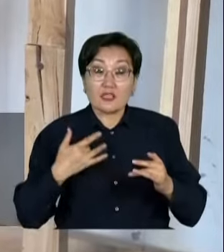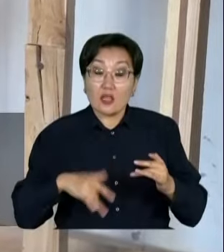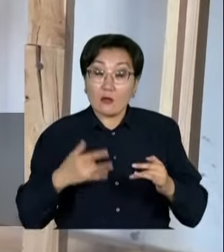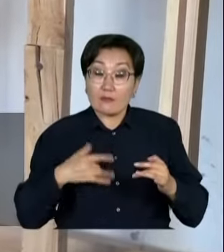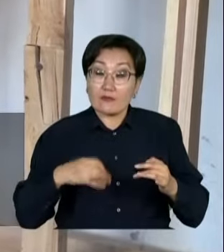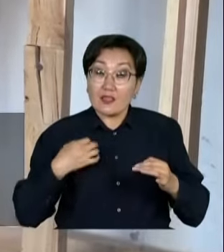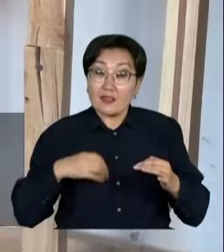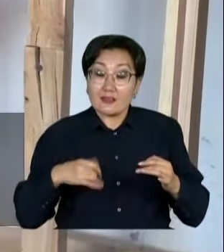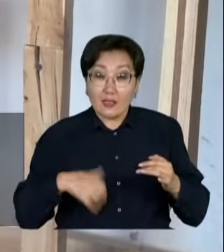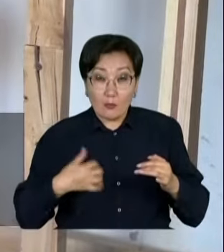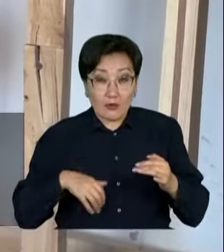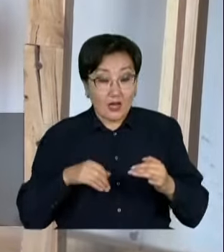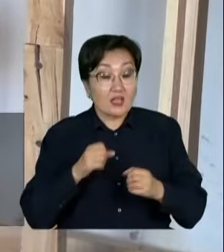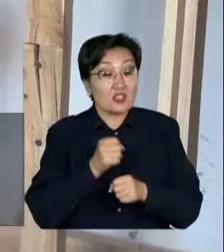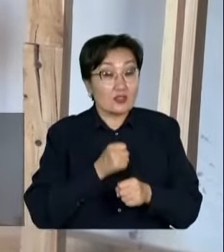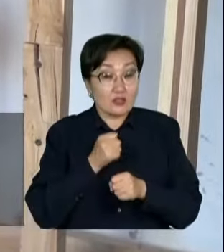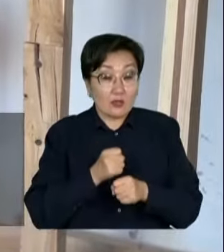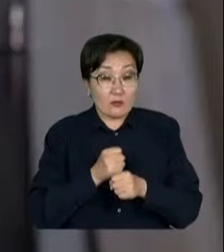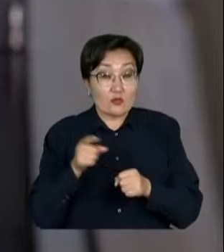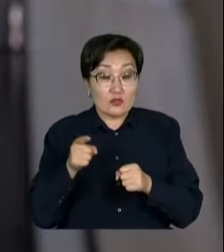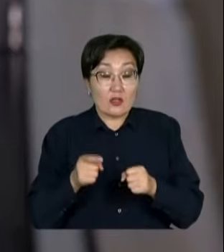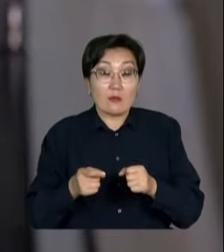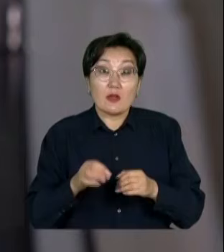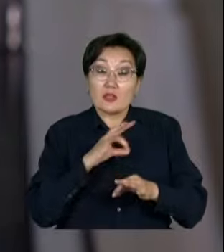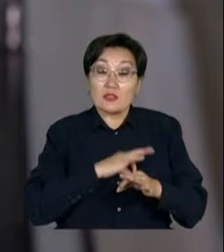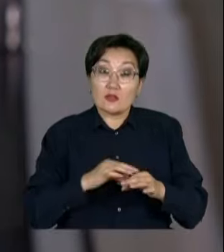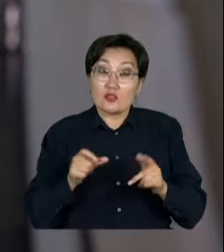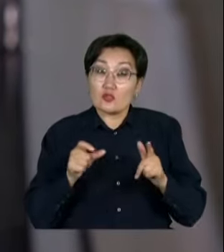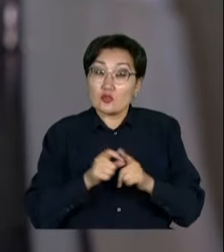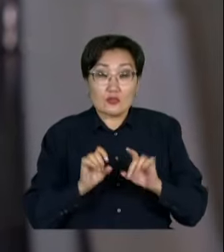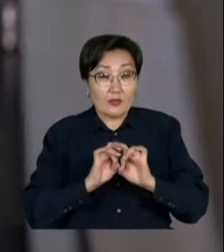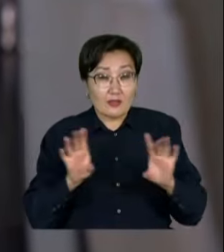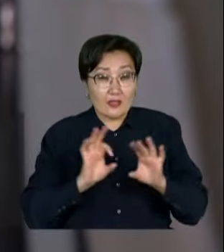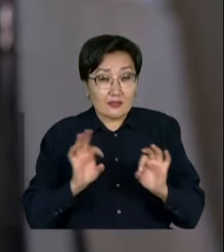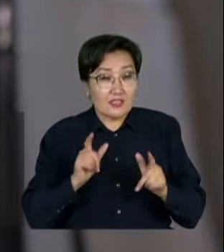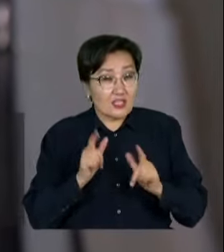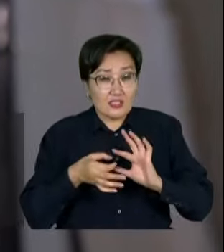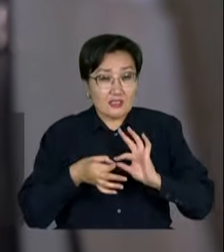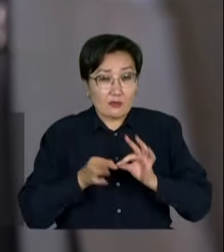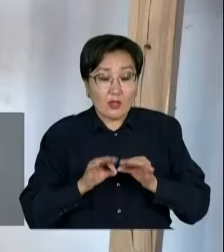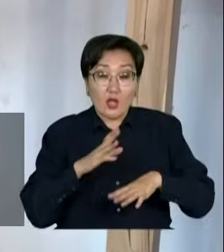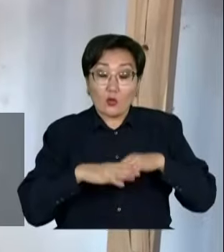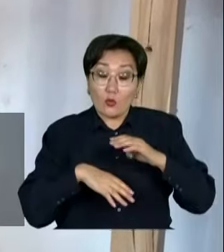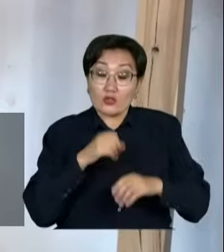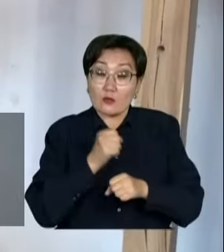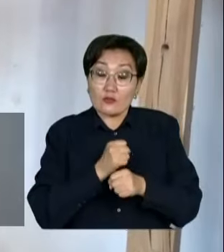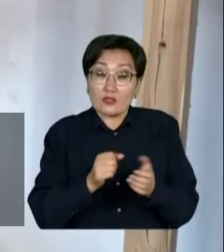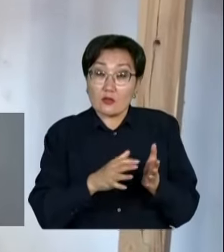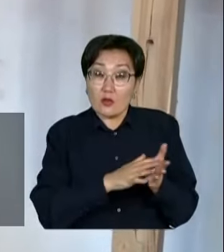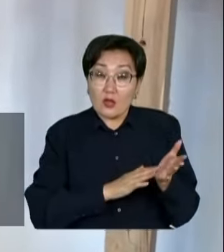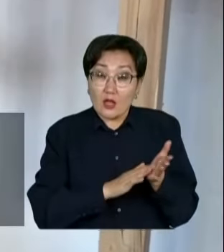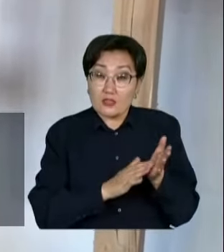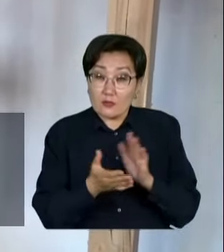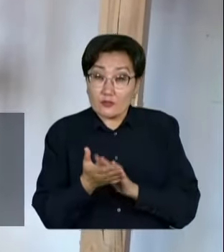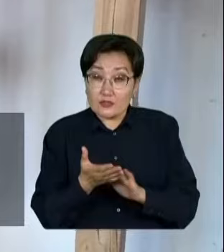Артқы шанақ деп айтылады, сол шанаққа осыны пайдаланамыз. Сөзбен жеткізу негізі қиын, шындығы керек. Негізі қол ғой бізде жұмыс жасайтын. Алақанмен көп жерлерде